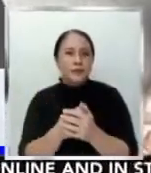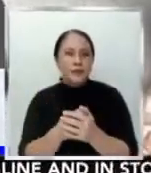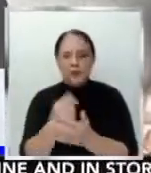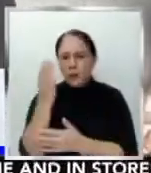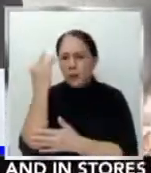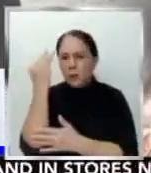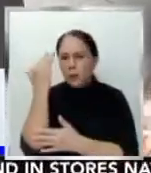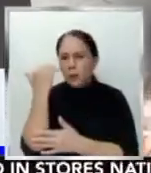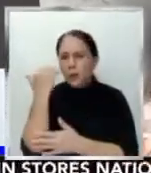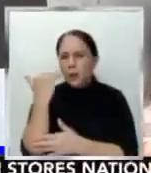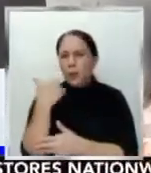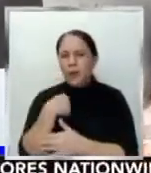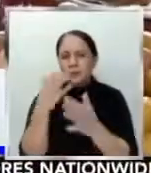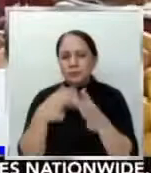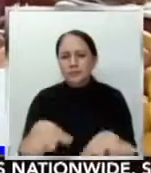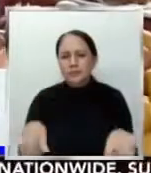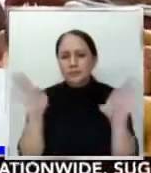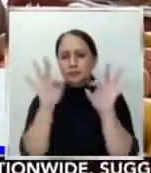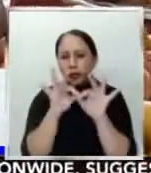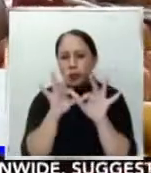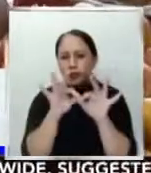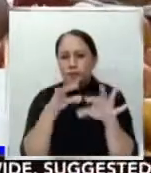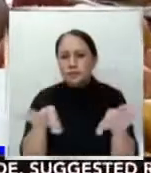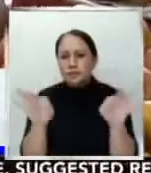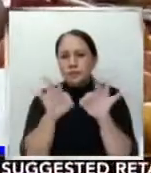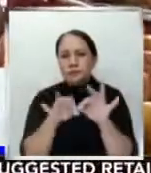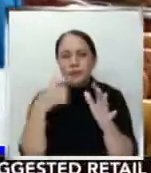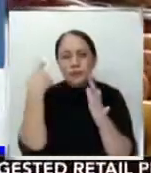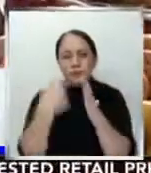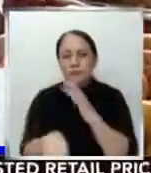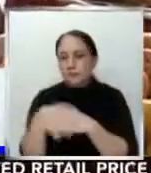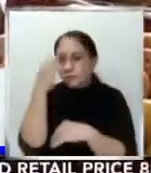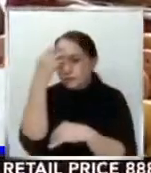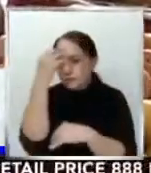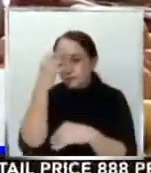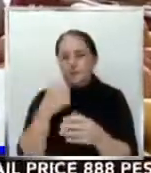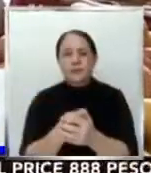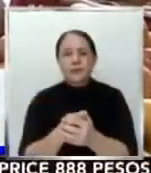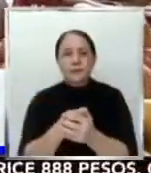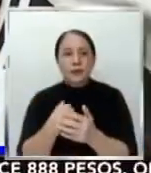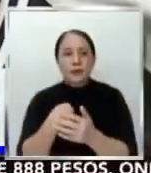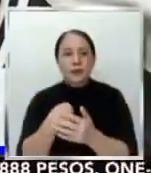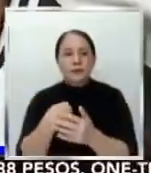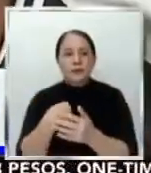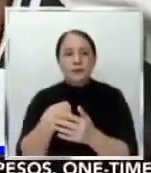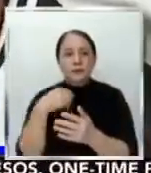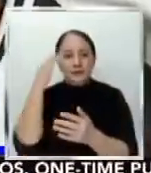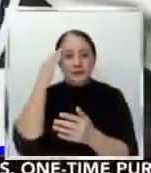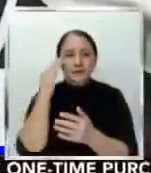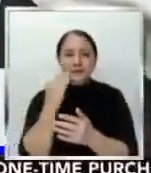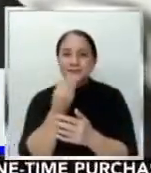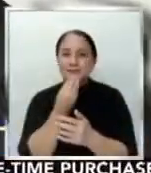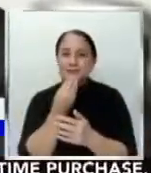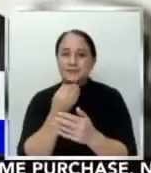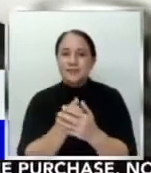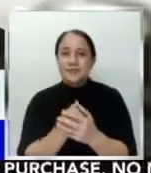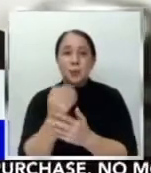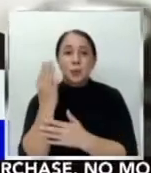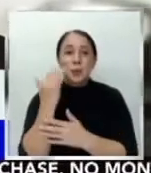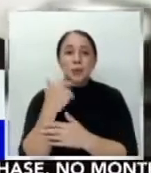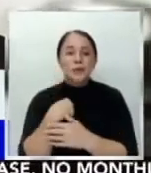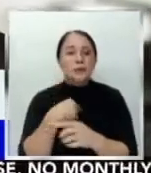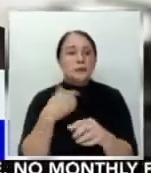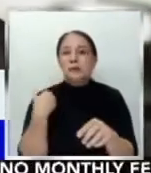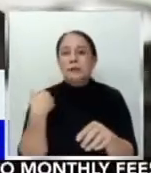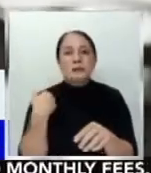lang kaimportante kay Janessa na mailibre si Lolo Roberto ng samgyupsal? Kasi di po pa po siya